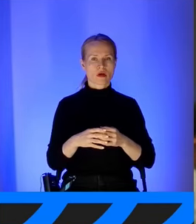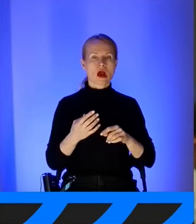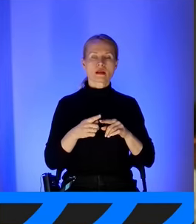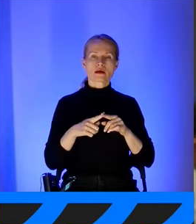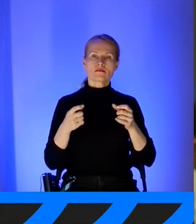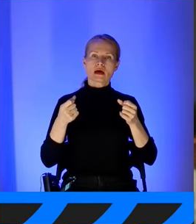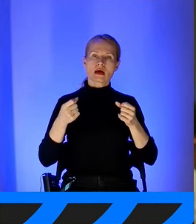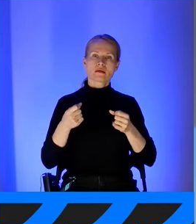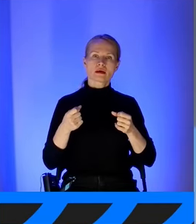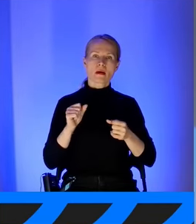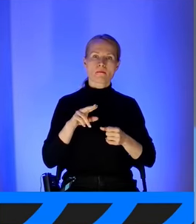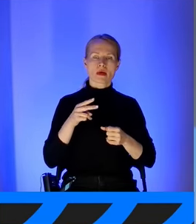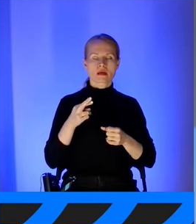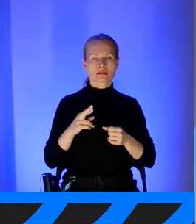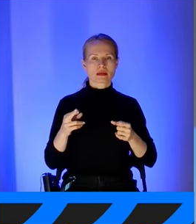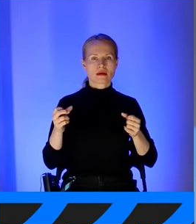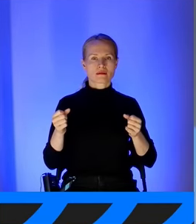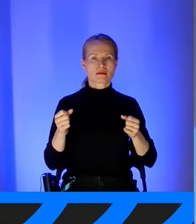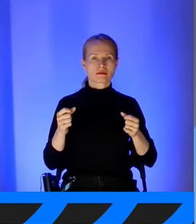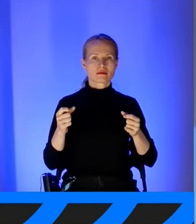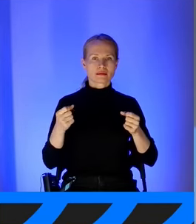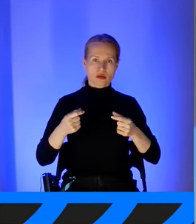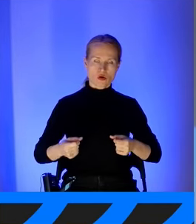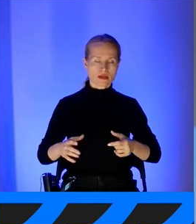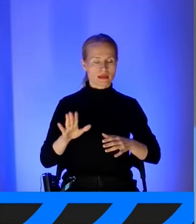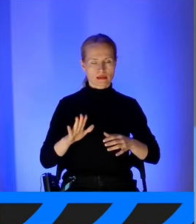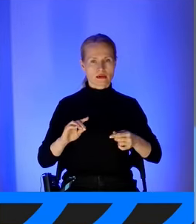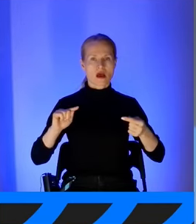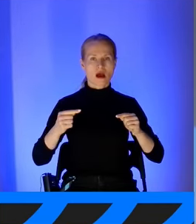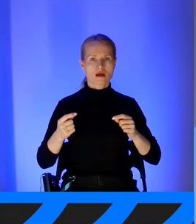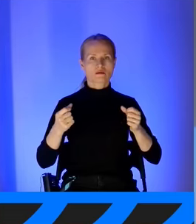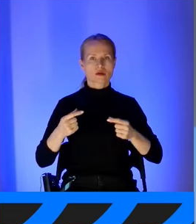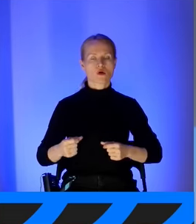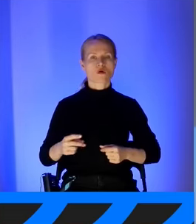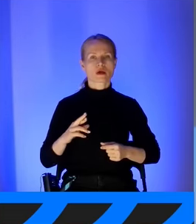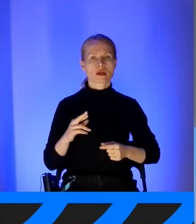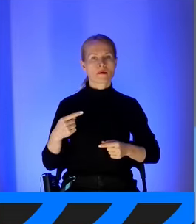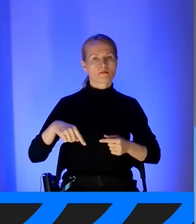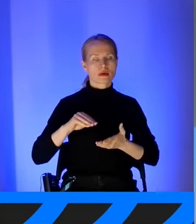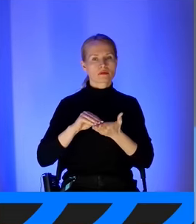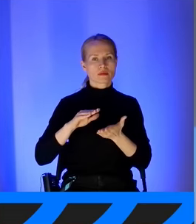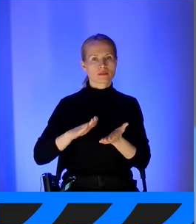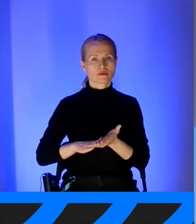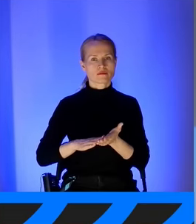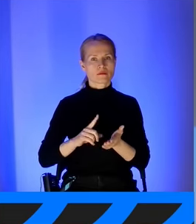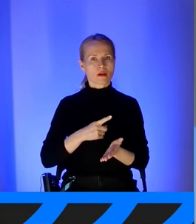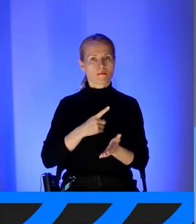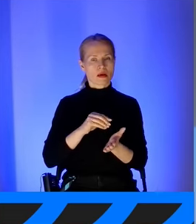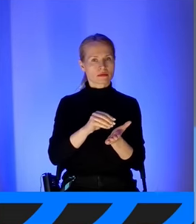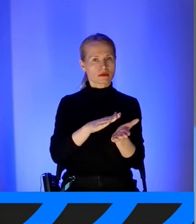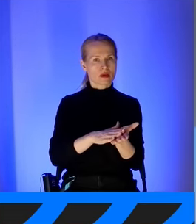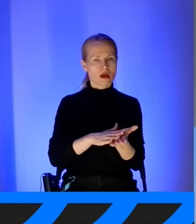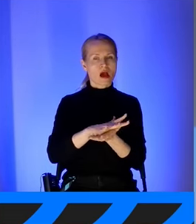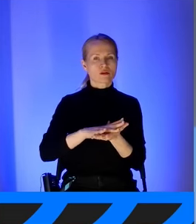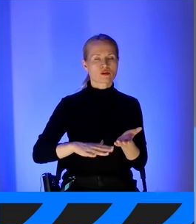синхронная Нет она как раз асинхронная то есть а мы а записываем на Мастер и дальше